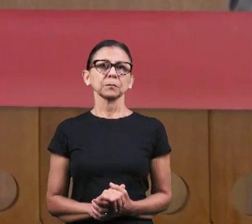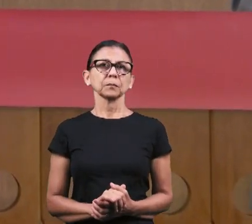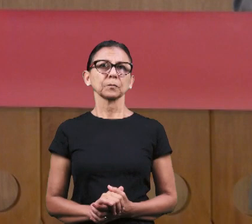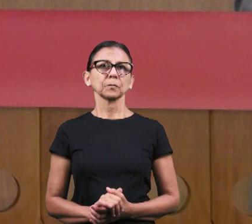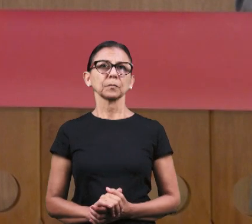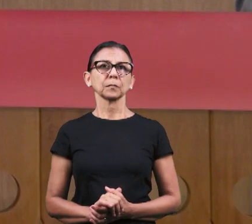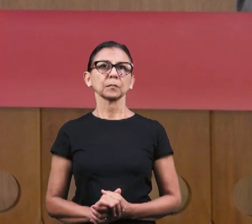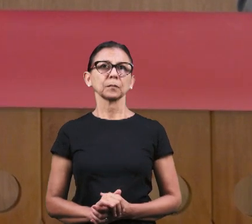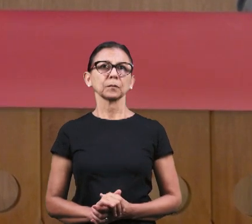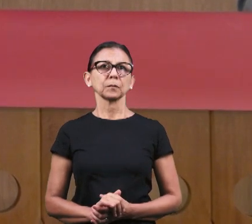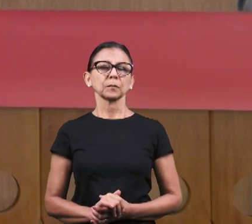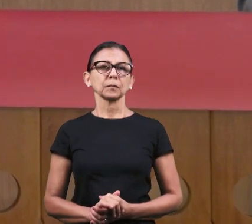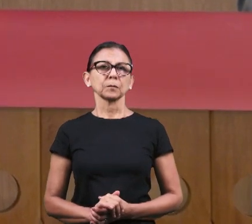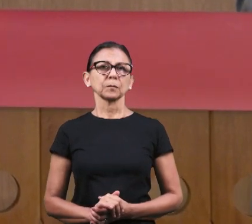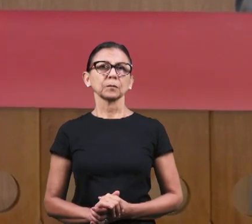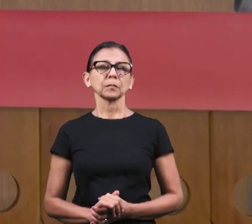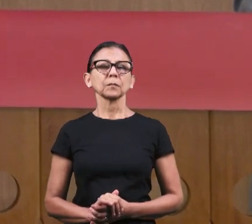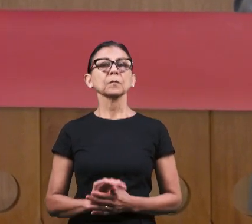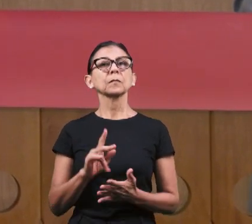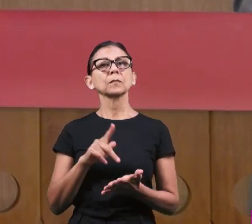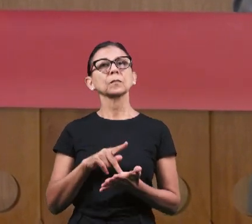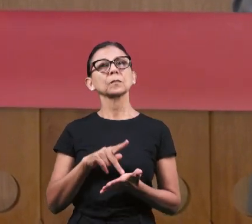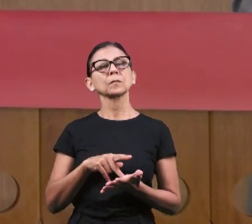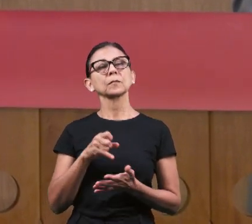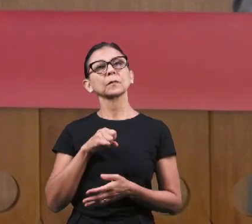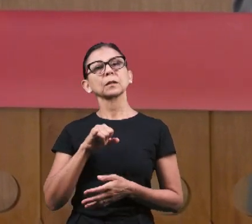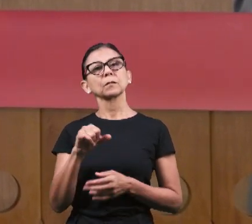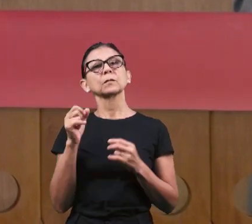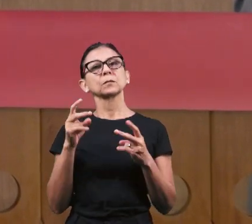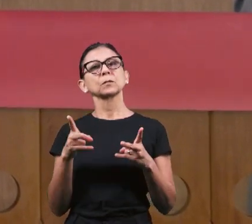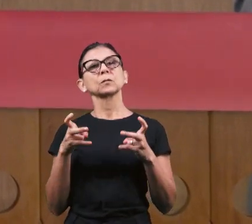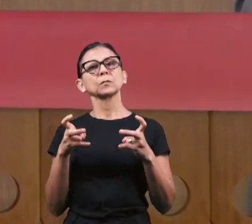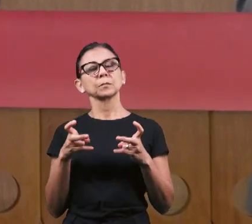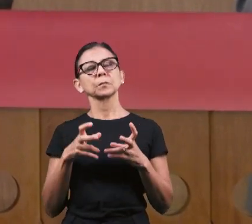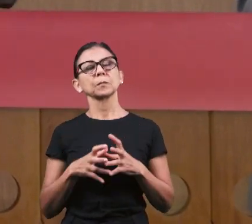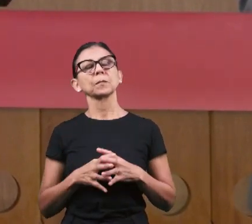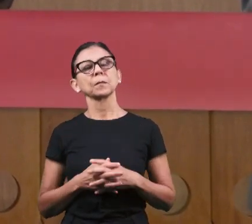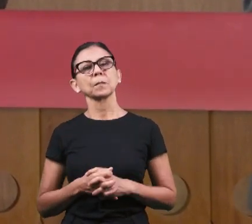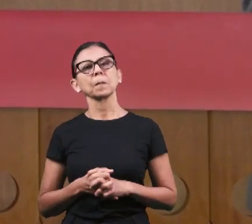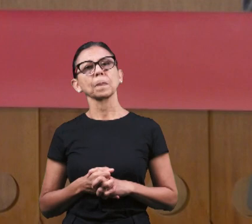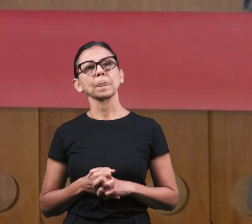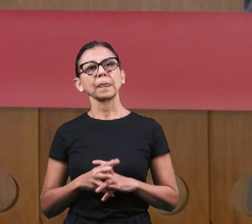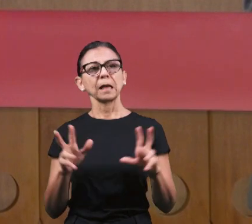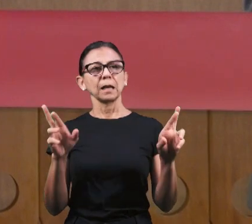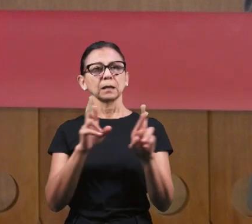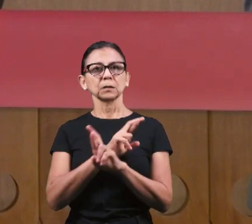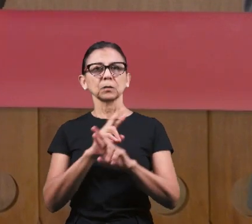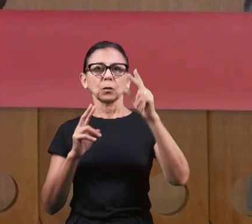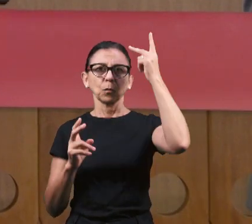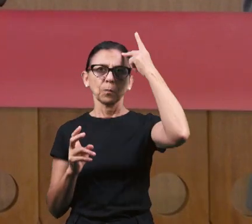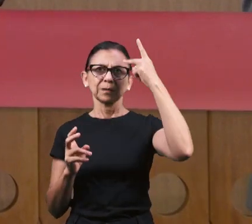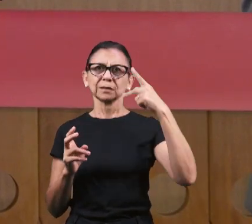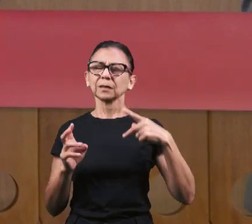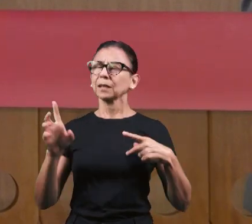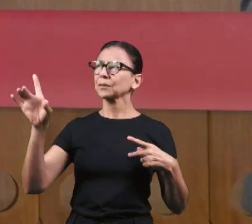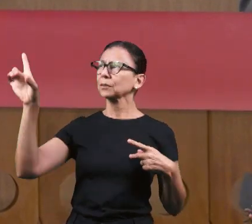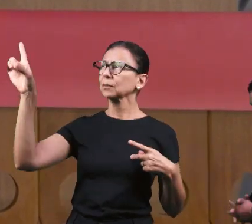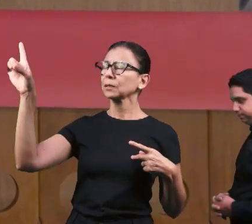Ce qu'en vérité, si vous observez ce rapport,